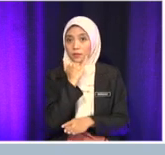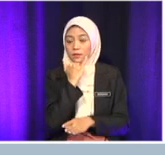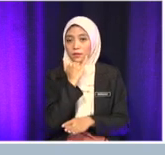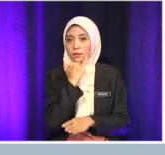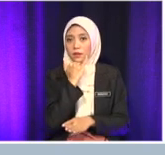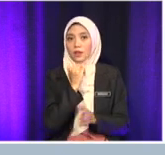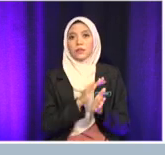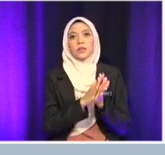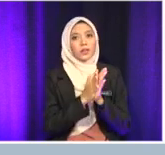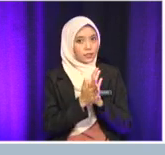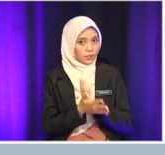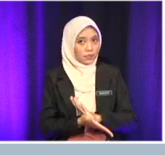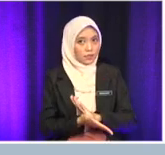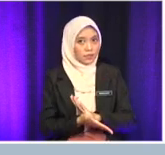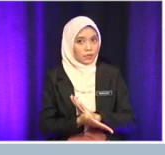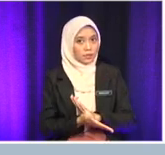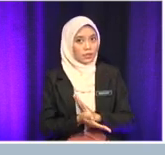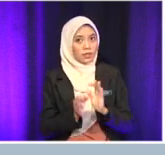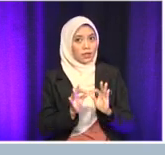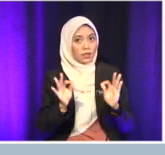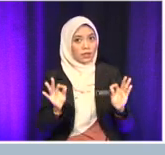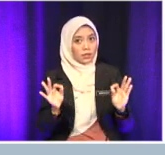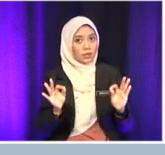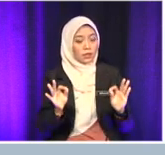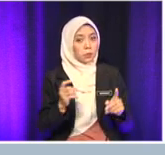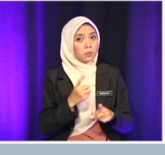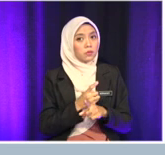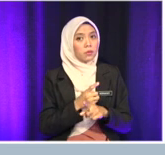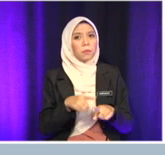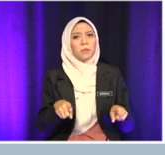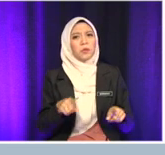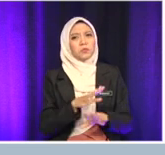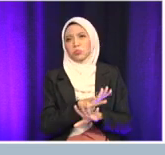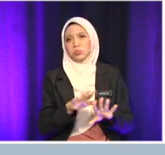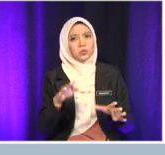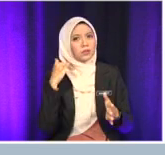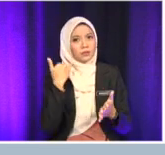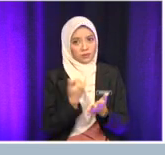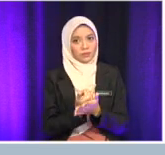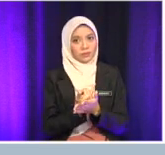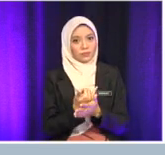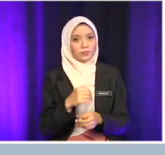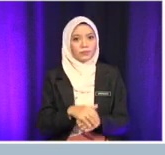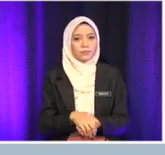palsu menghasilkan hujjah yang sah tetapi tidak meyakinkan tidak meyakinkan jika